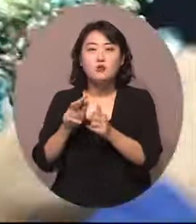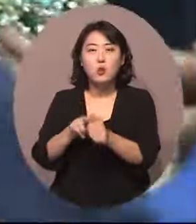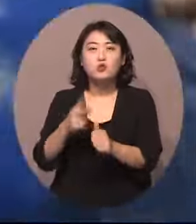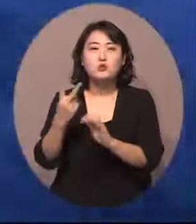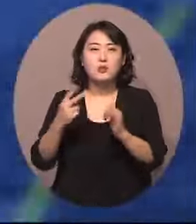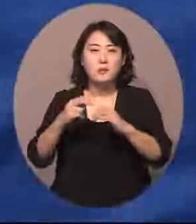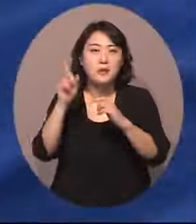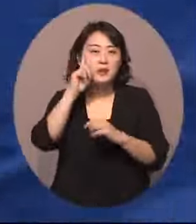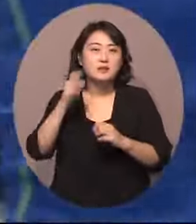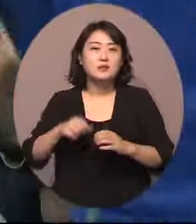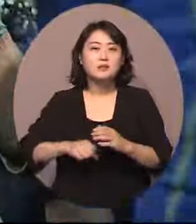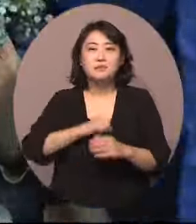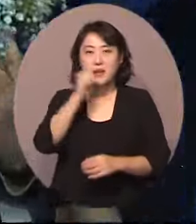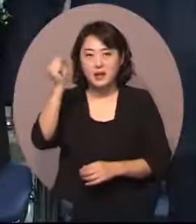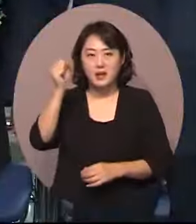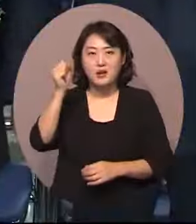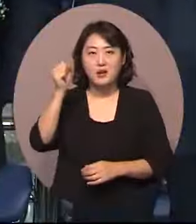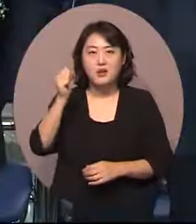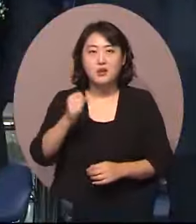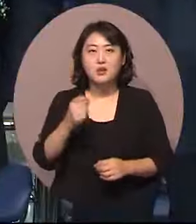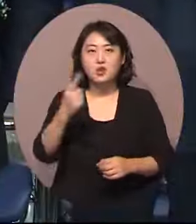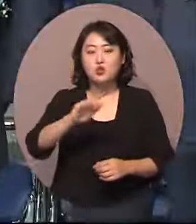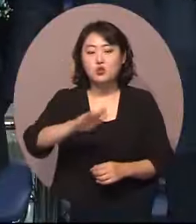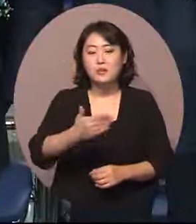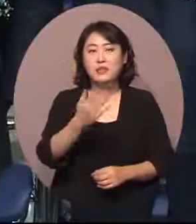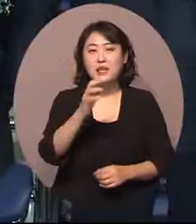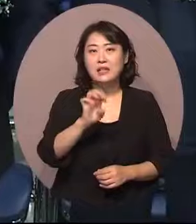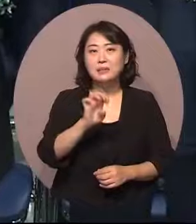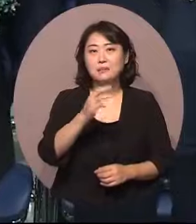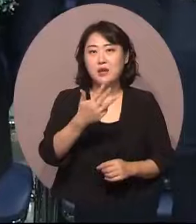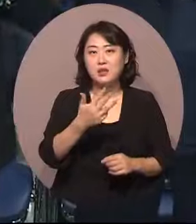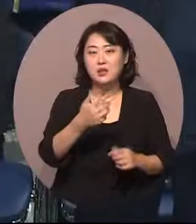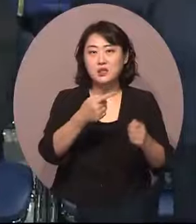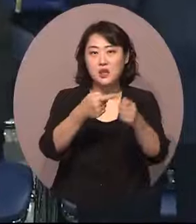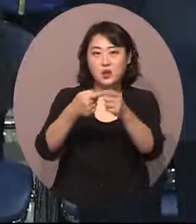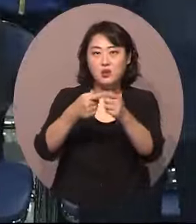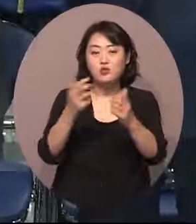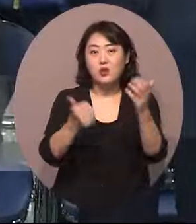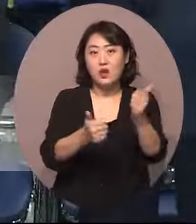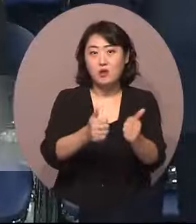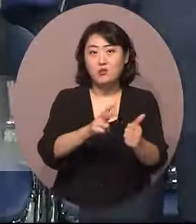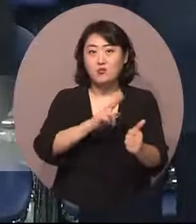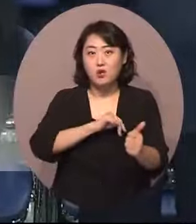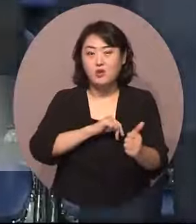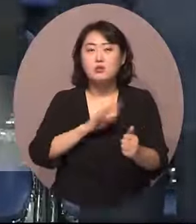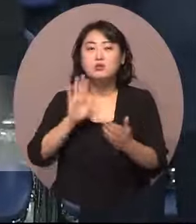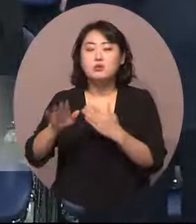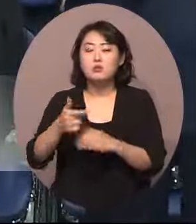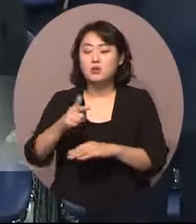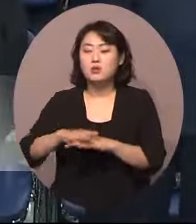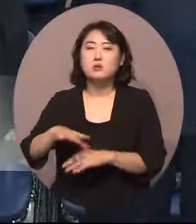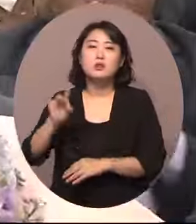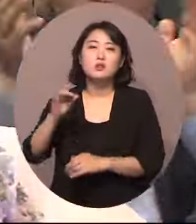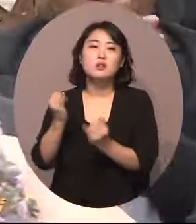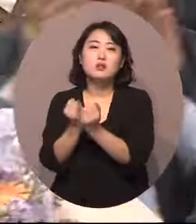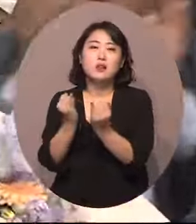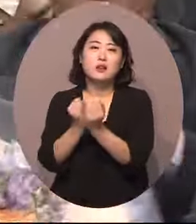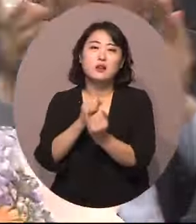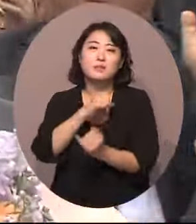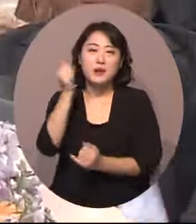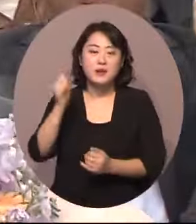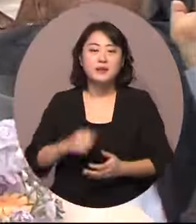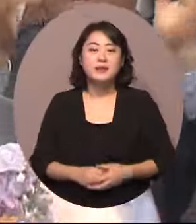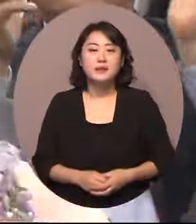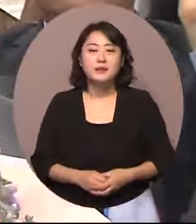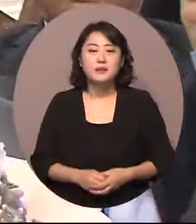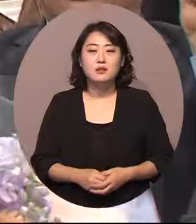지난 1948년 제헌의회 이후 76년 만에 대전 첫 여성 국회의원들이 탄생했습니다. R&D